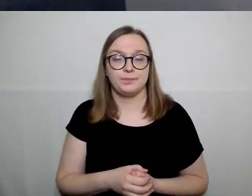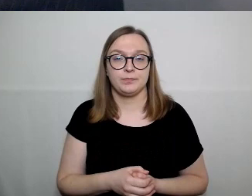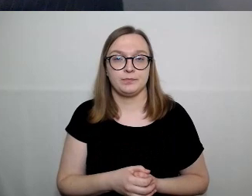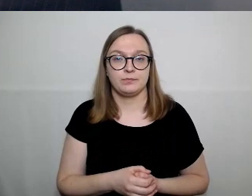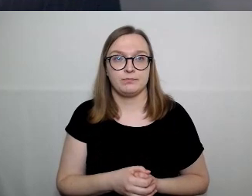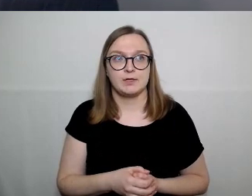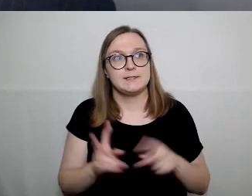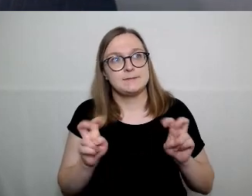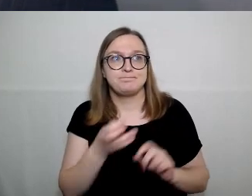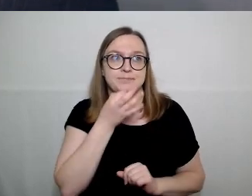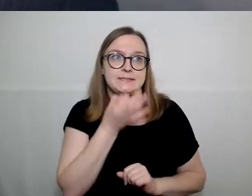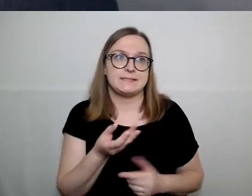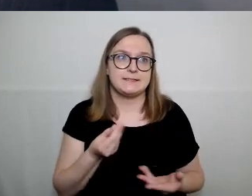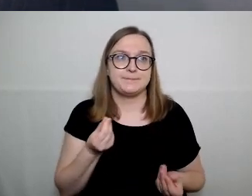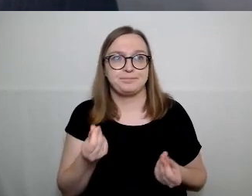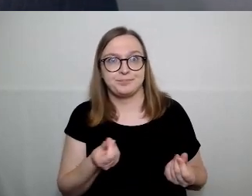sakykim,